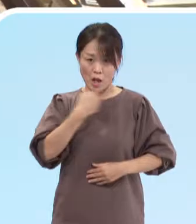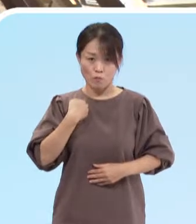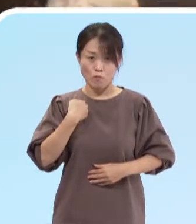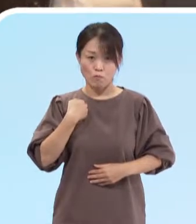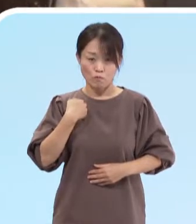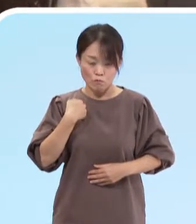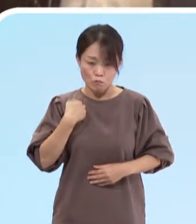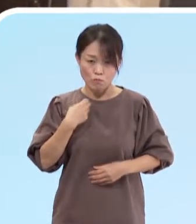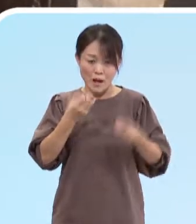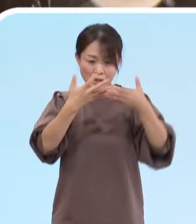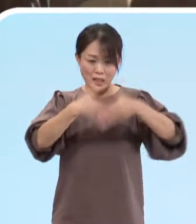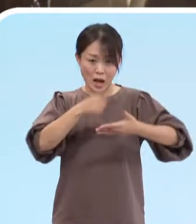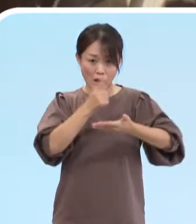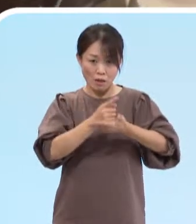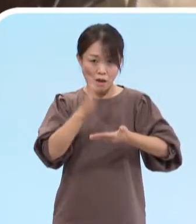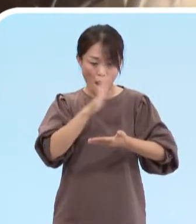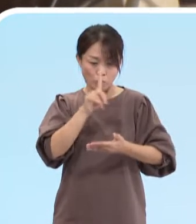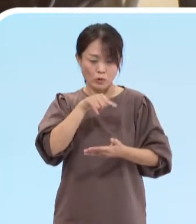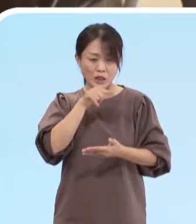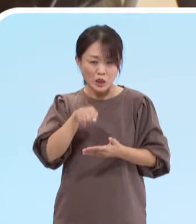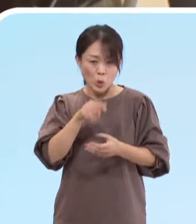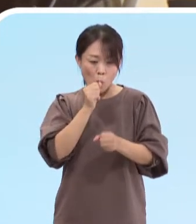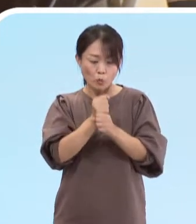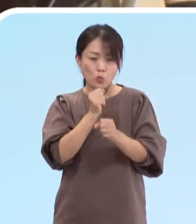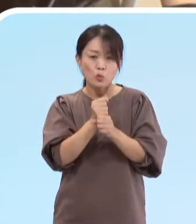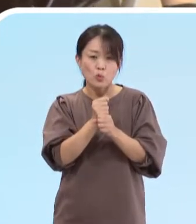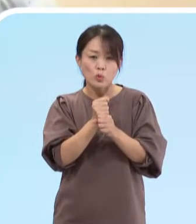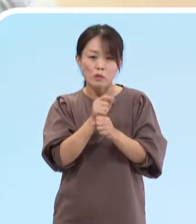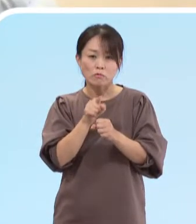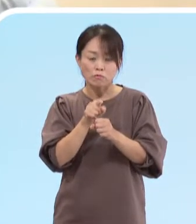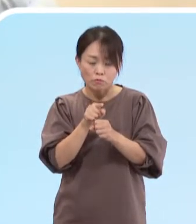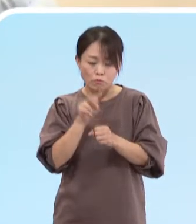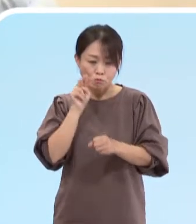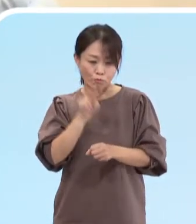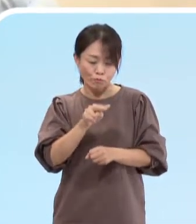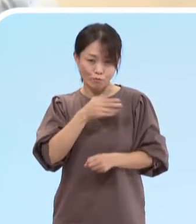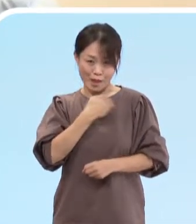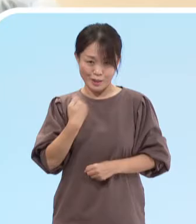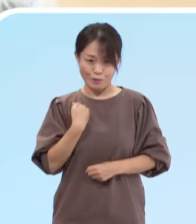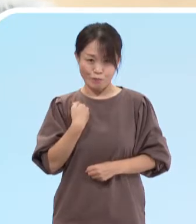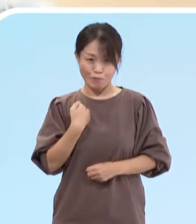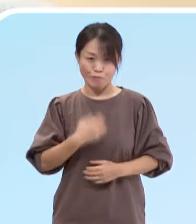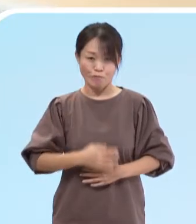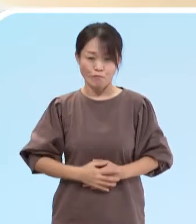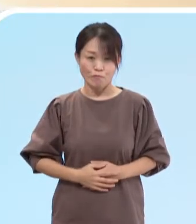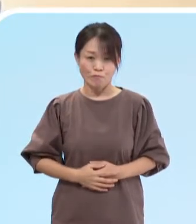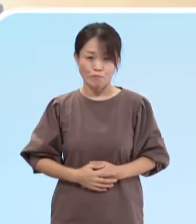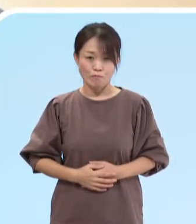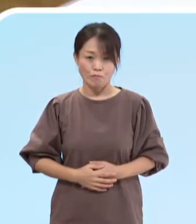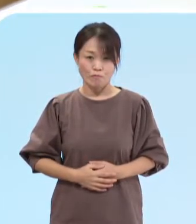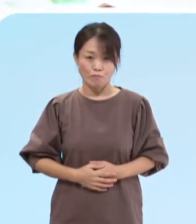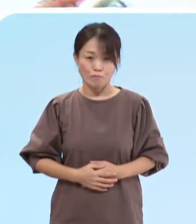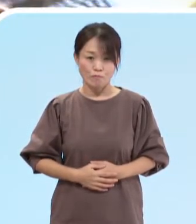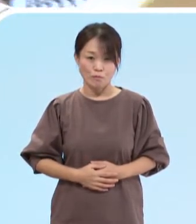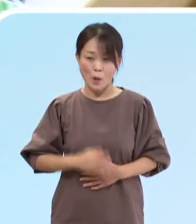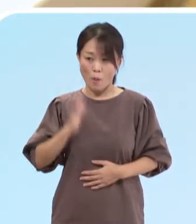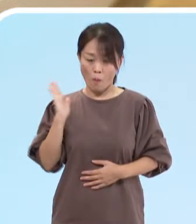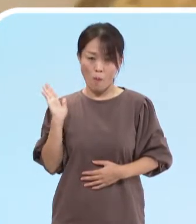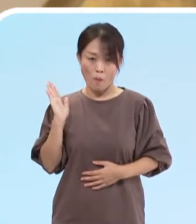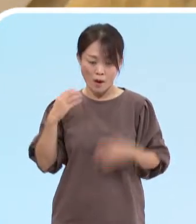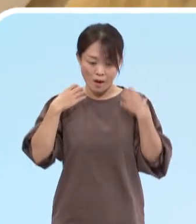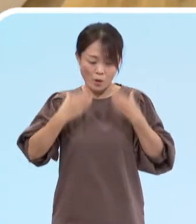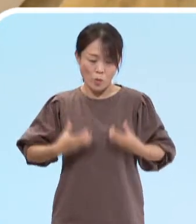。このように機械だけではなくて人の手がたくさんかかっていることをこちらから見ていただけます。またこ